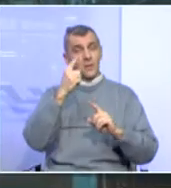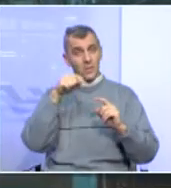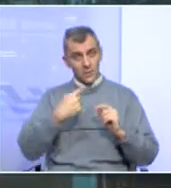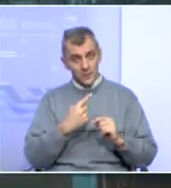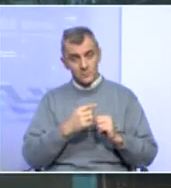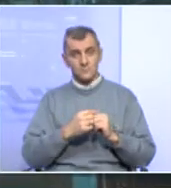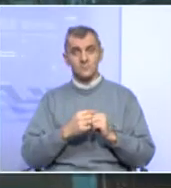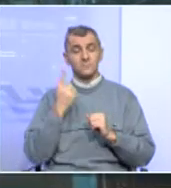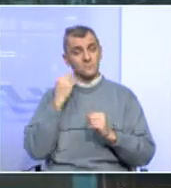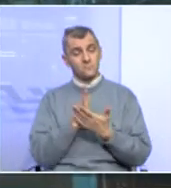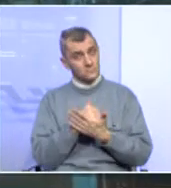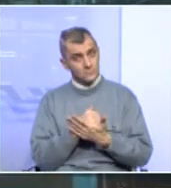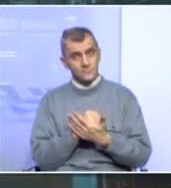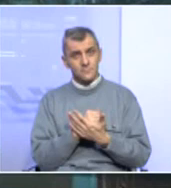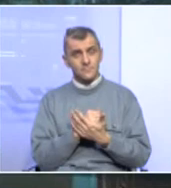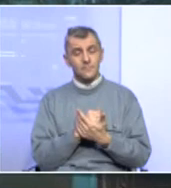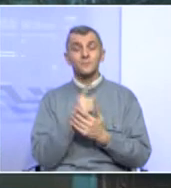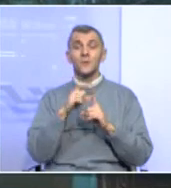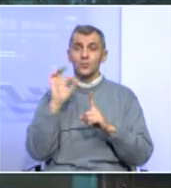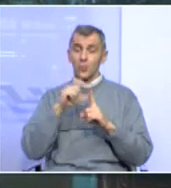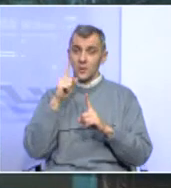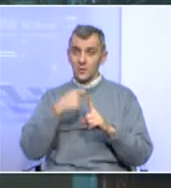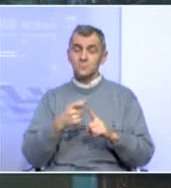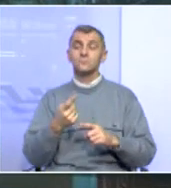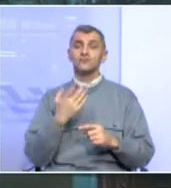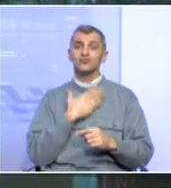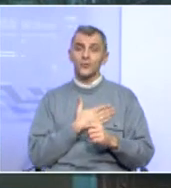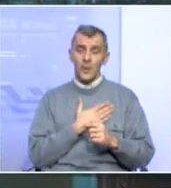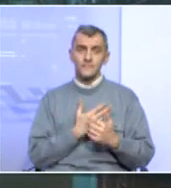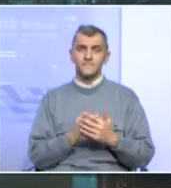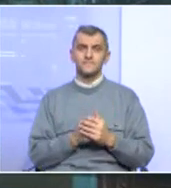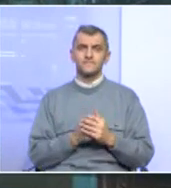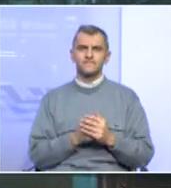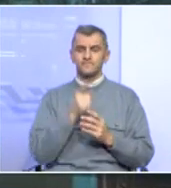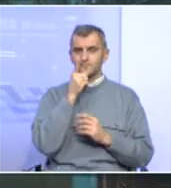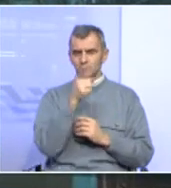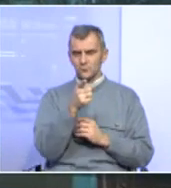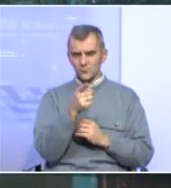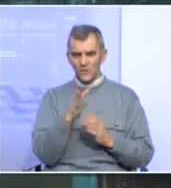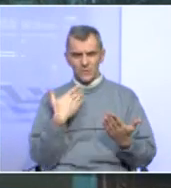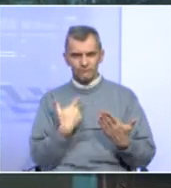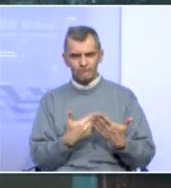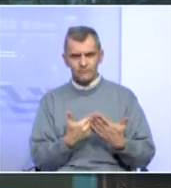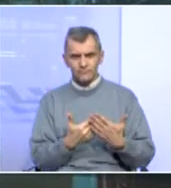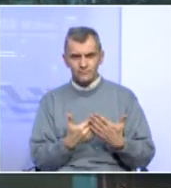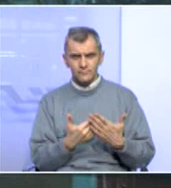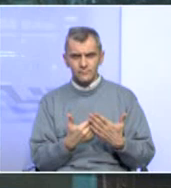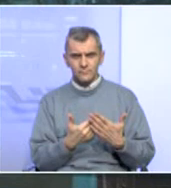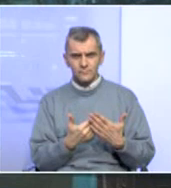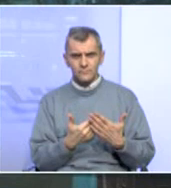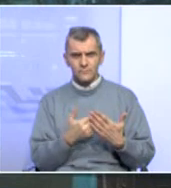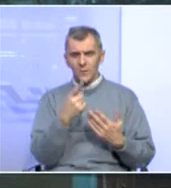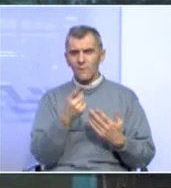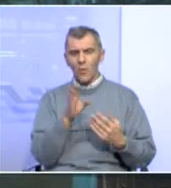dobra. Naravno, Dodik nastoji da takve fakte, da tu tapiju Bosne